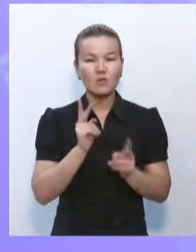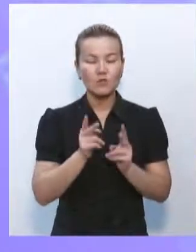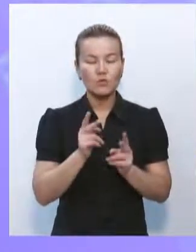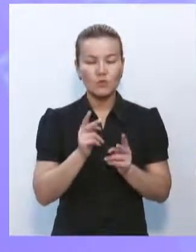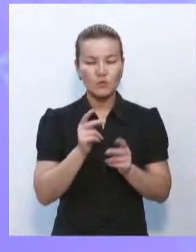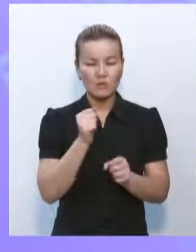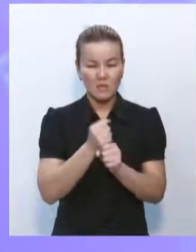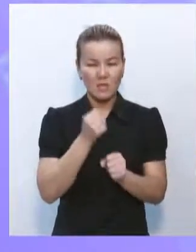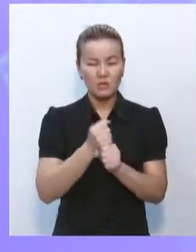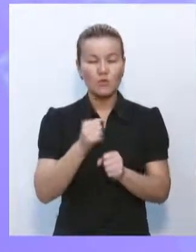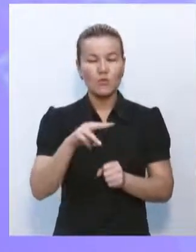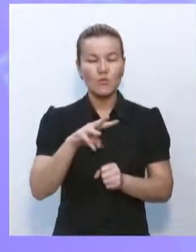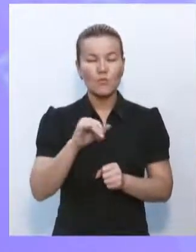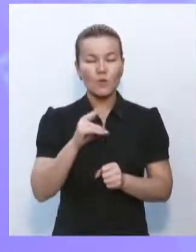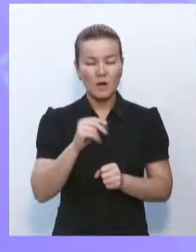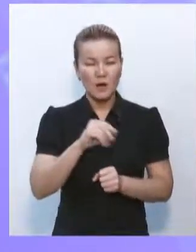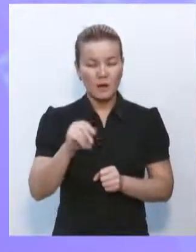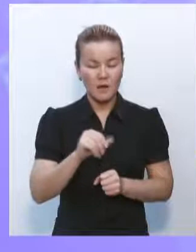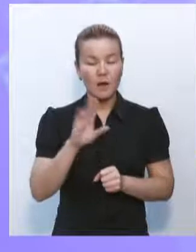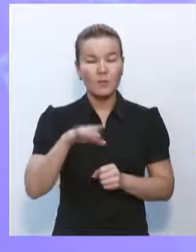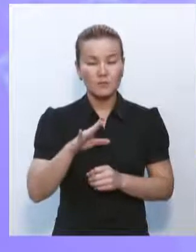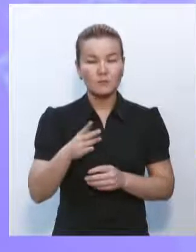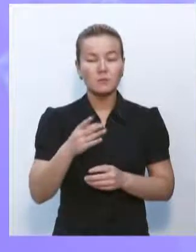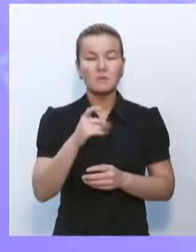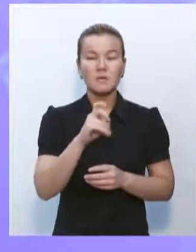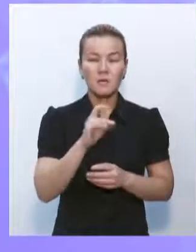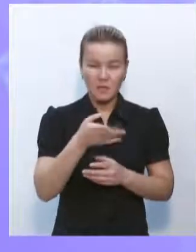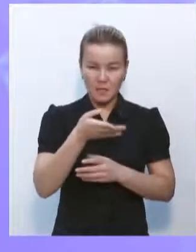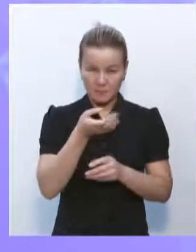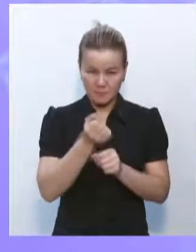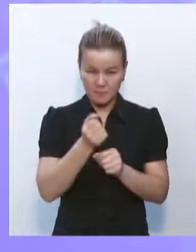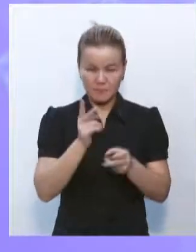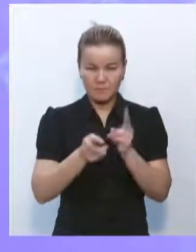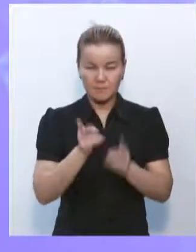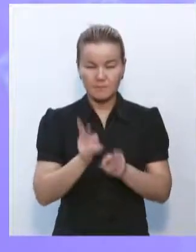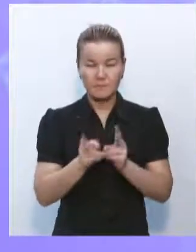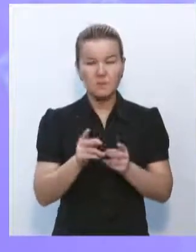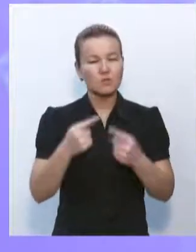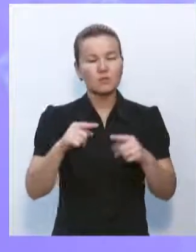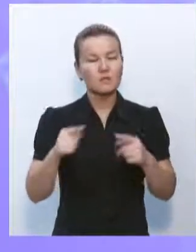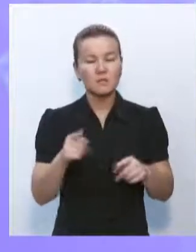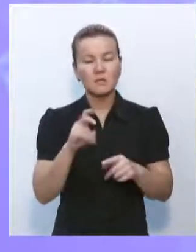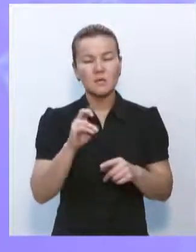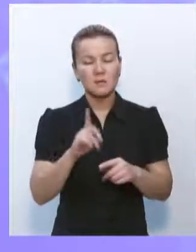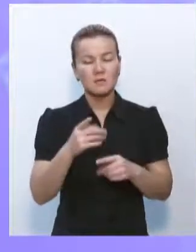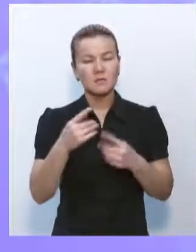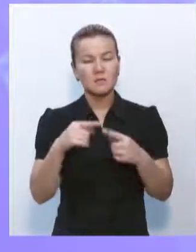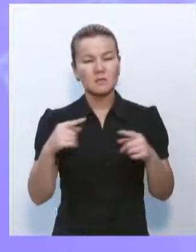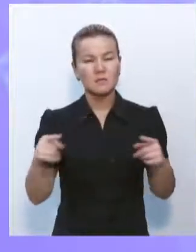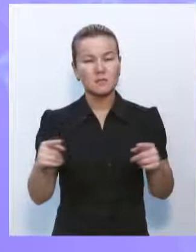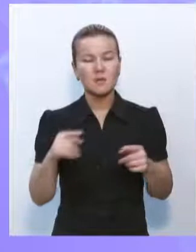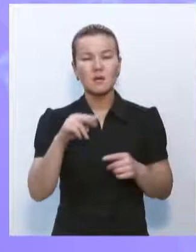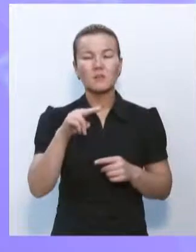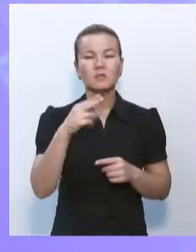на выпечку белого хлеба и других хлебных изделий. Правильно,